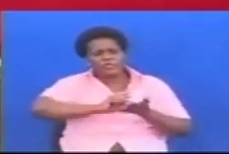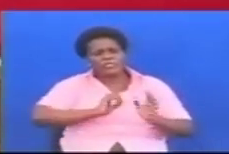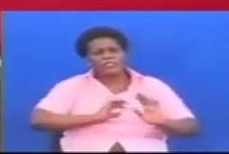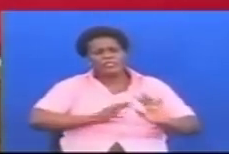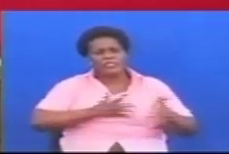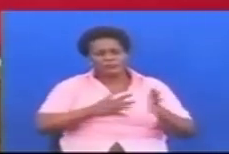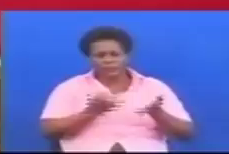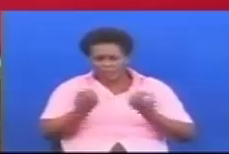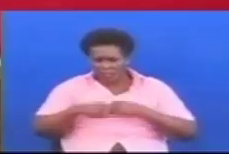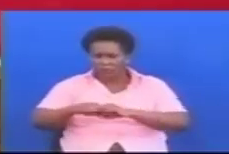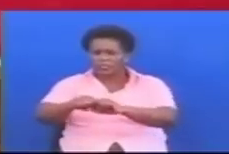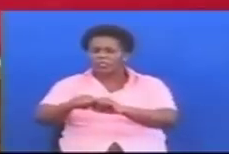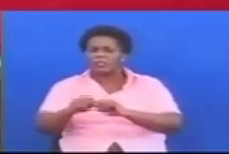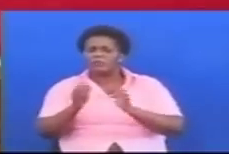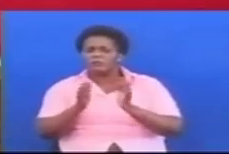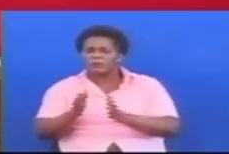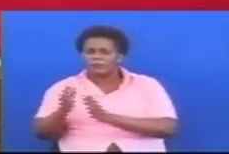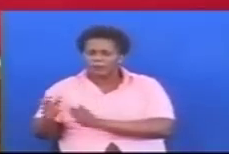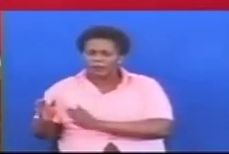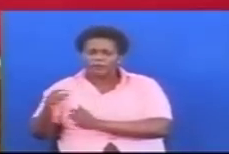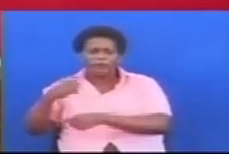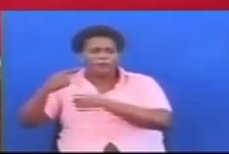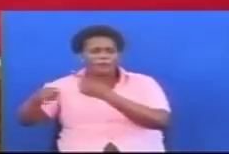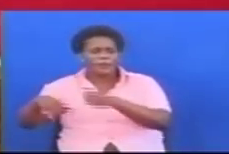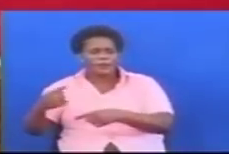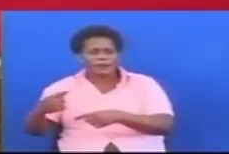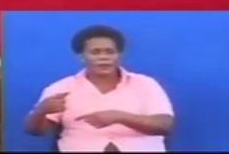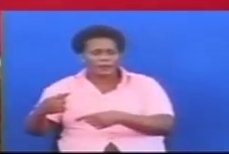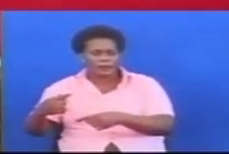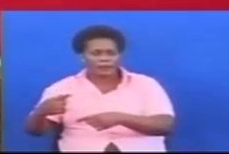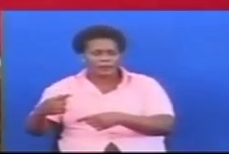utekelezaji mipango na miradi mbalimbali ya maji